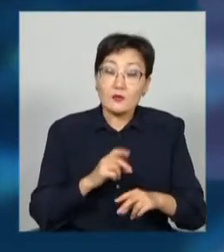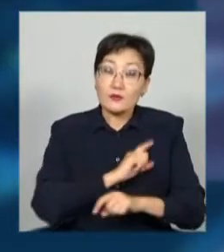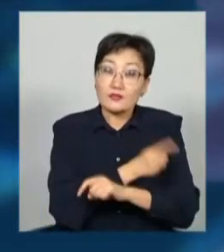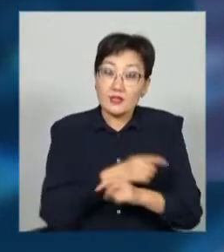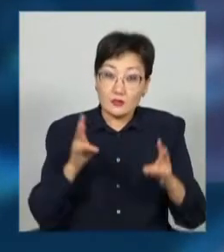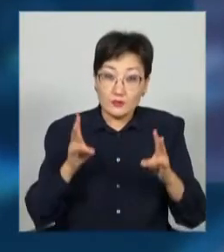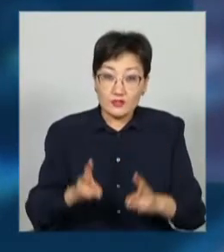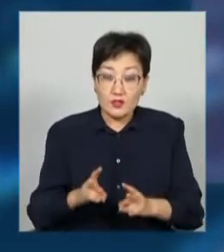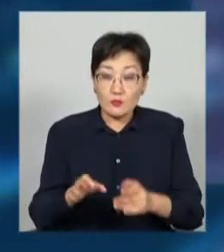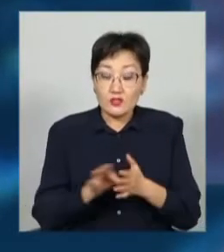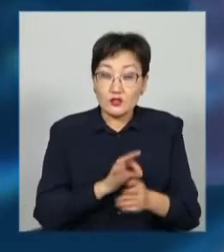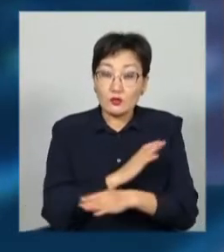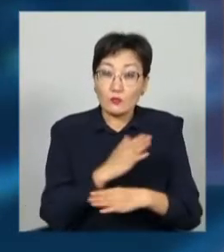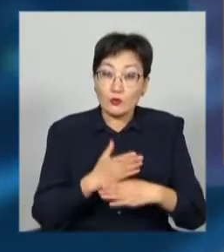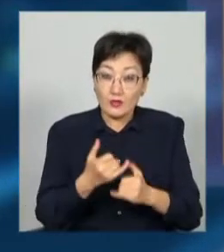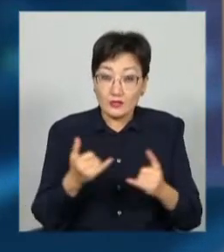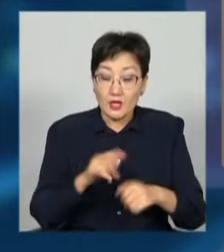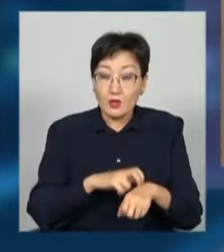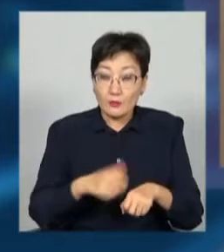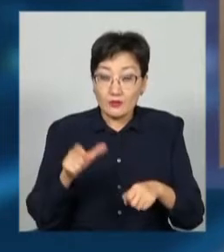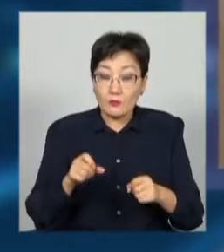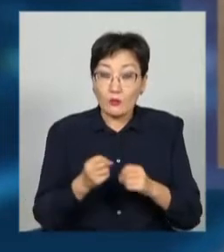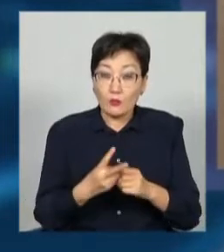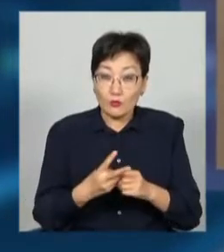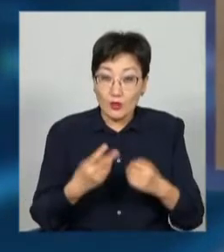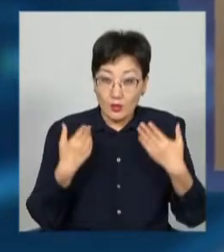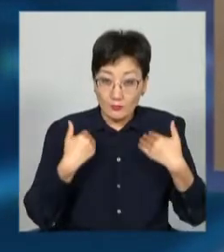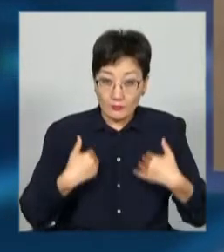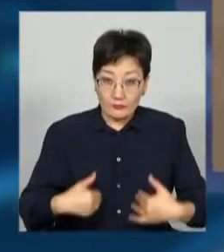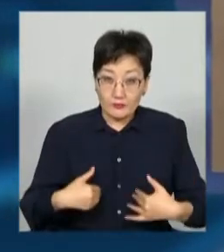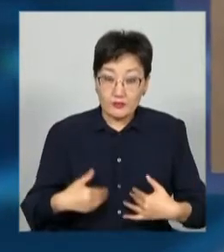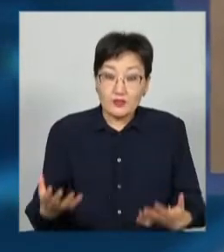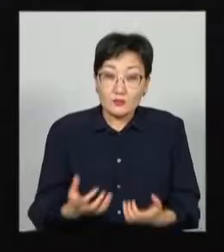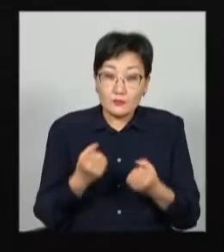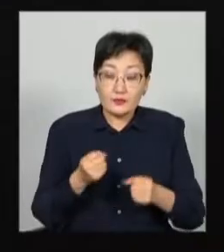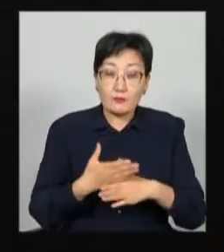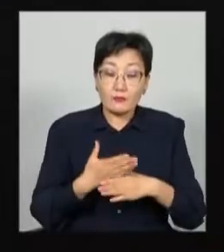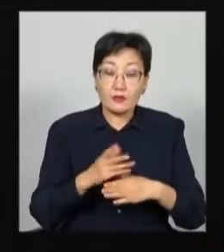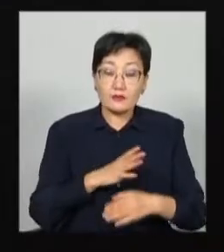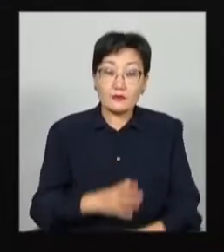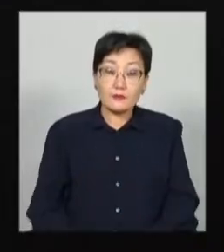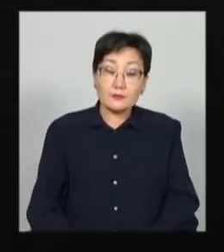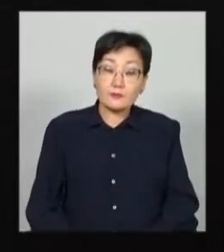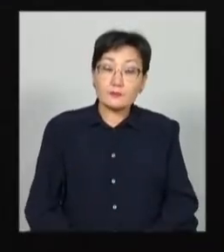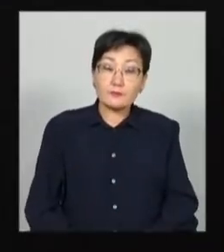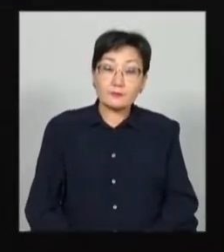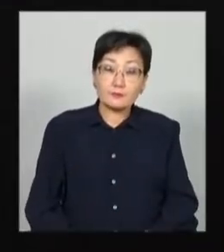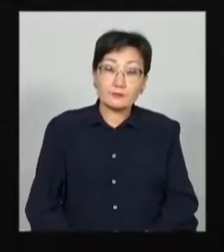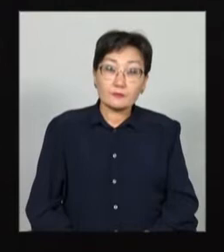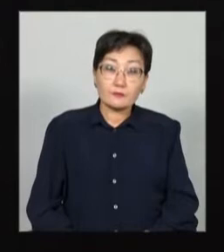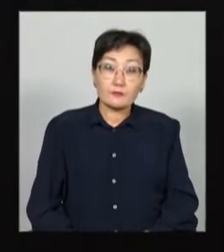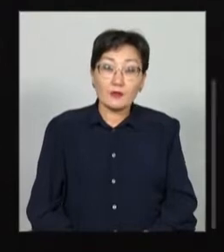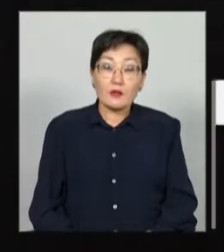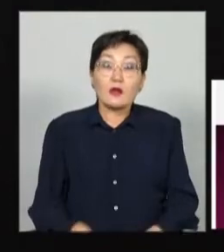қала тұрғынына шұғыл көмек көрсетіліп, дәрігерлер 12 мүшесін аман алып қалыпты. Люди незнакомых много очень